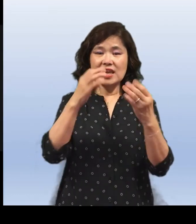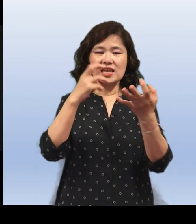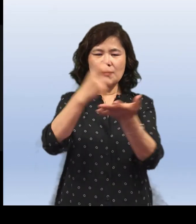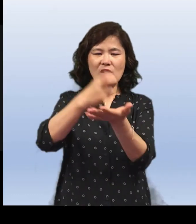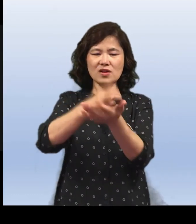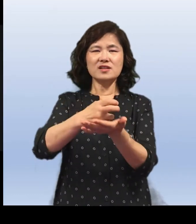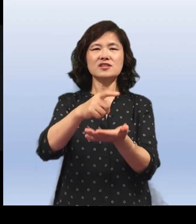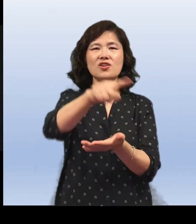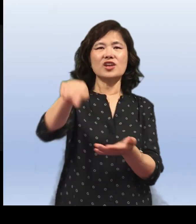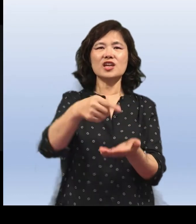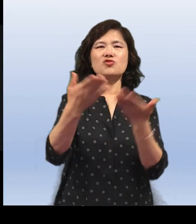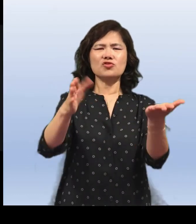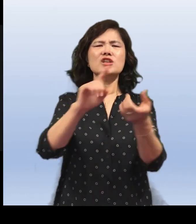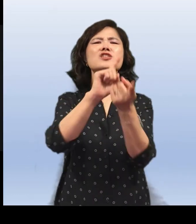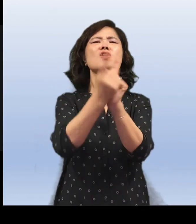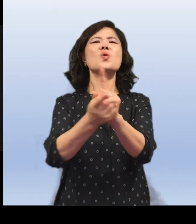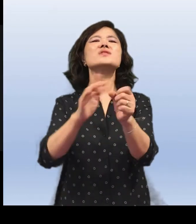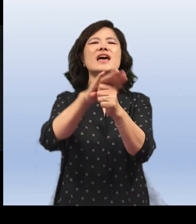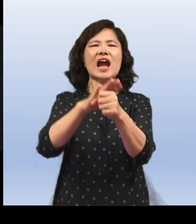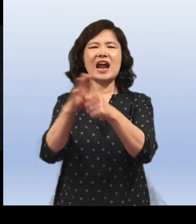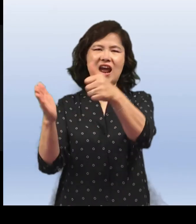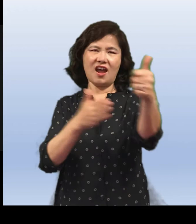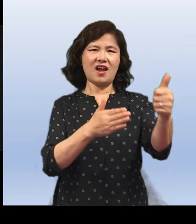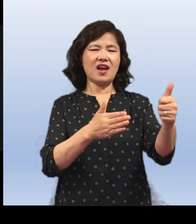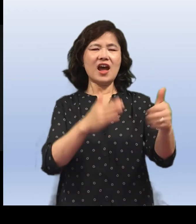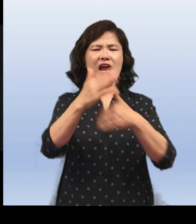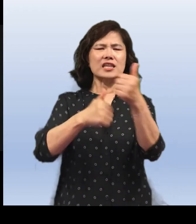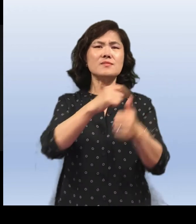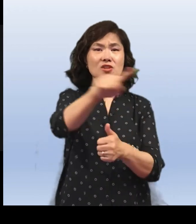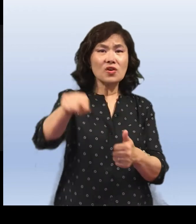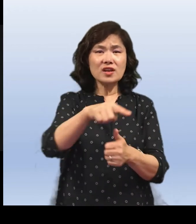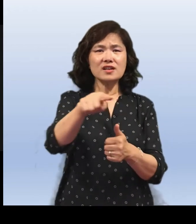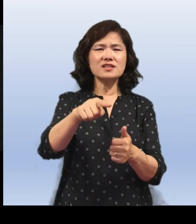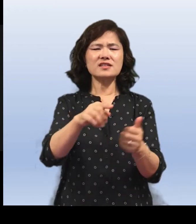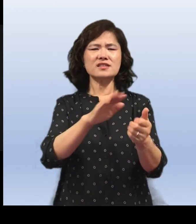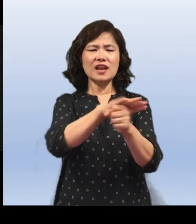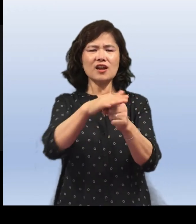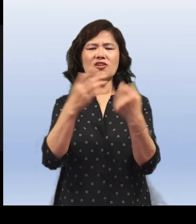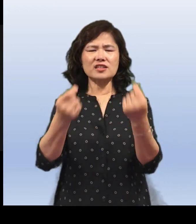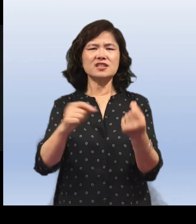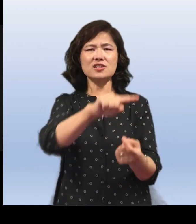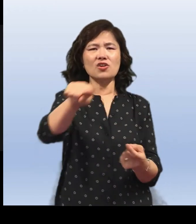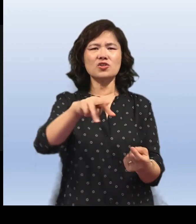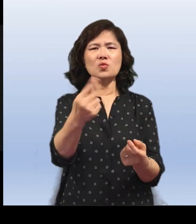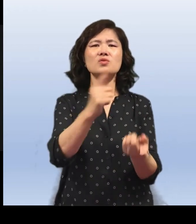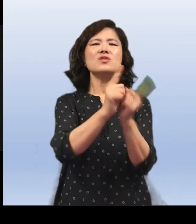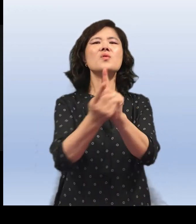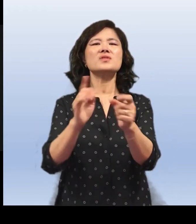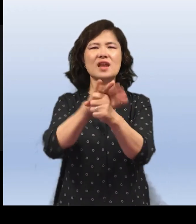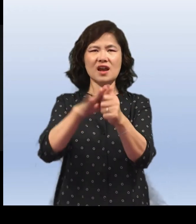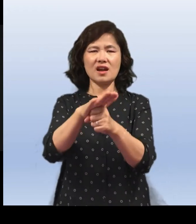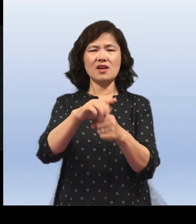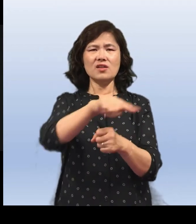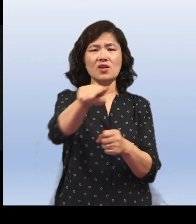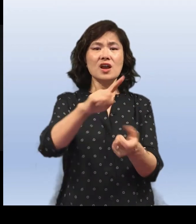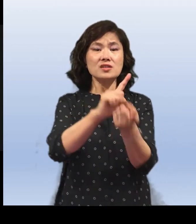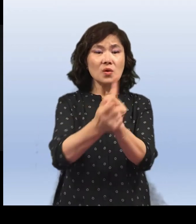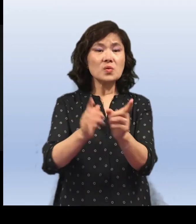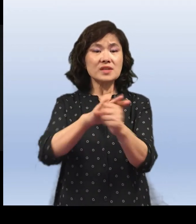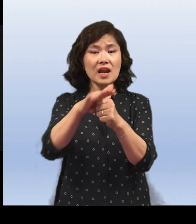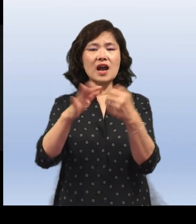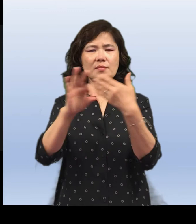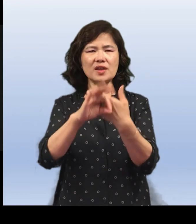너희에게 주노니 서로 사랑하라. 내가 너희를 사랑한 것 같이 너희도 서로 사랑하라. 너희가 서로